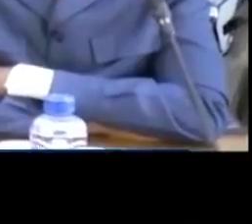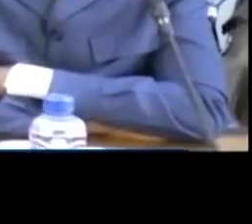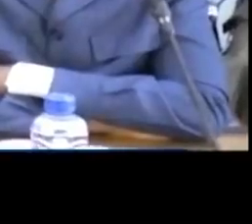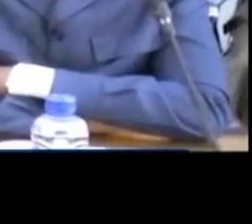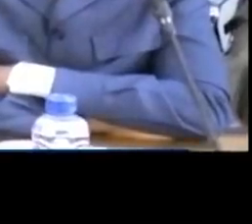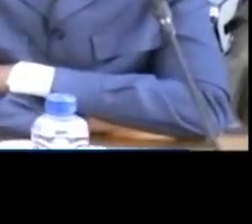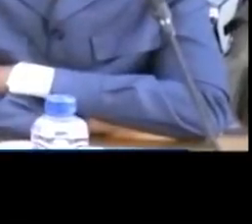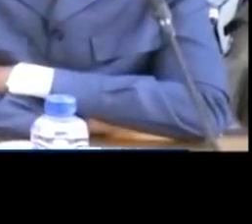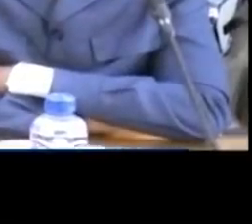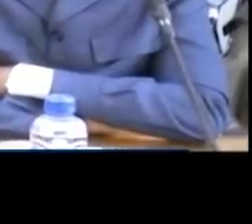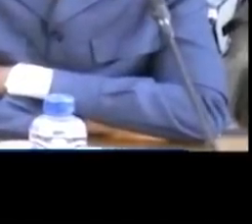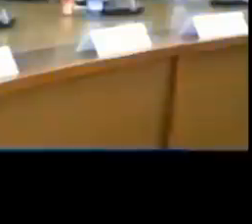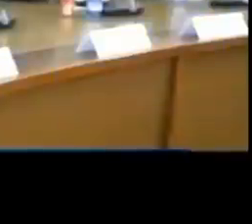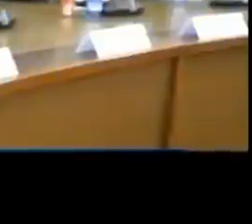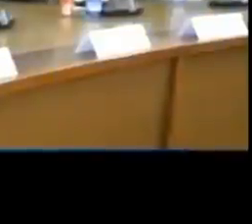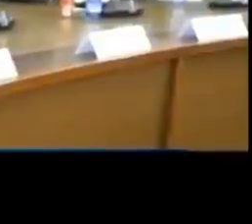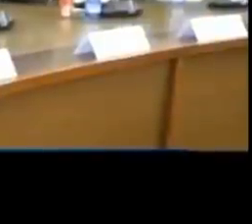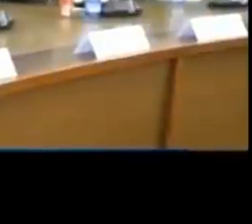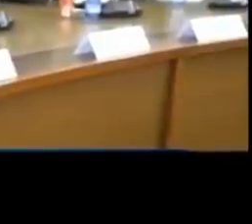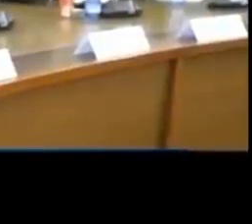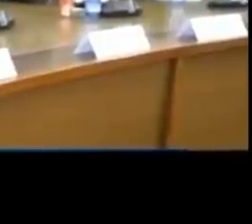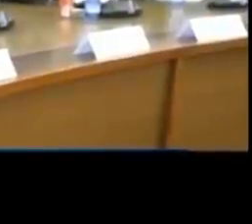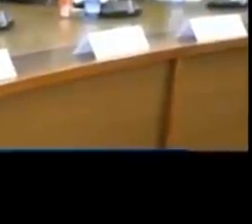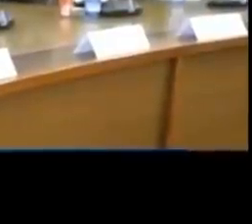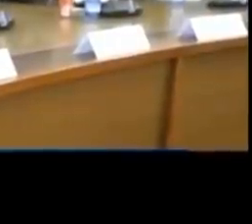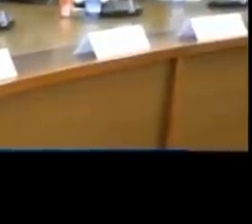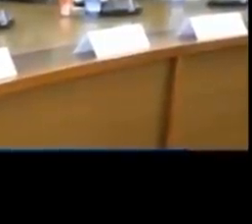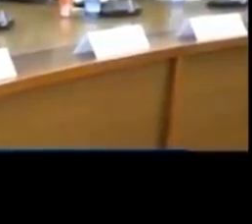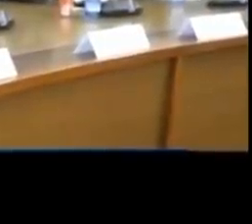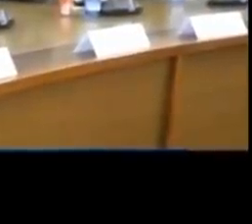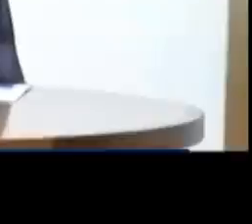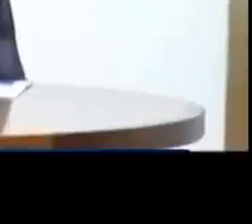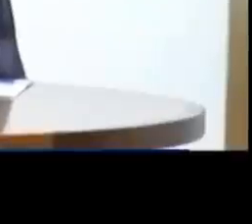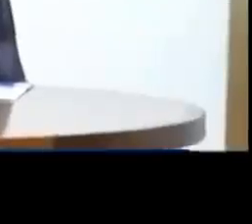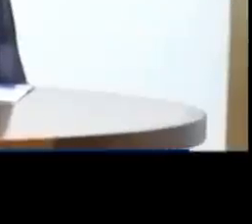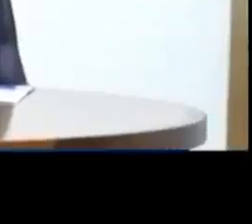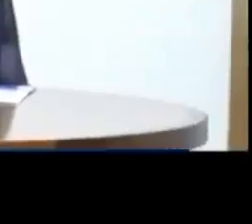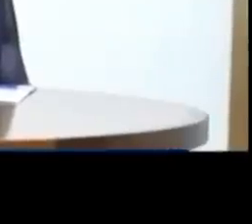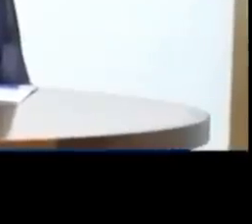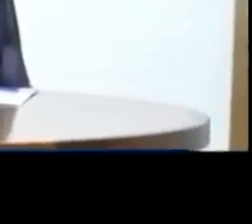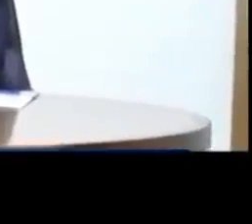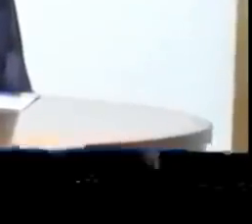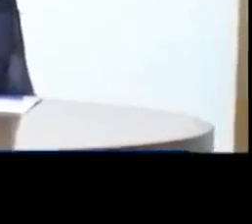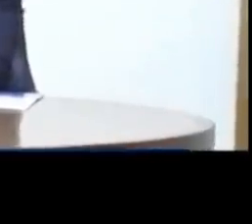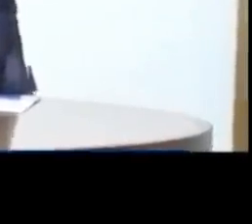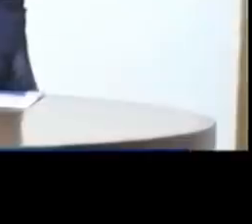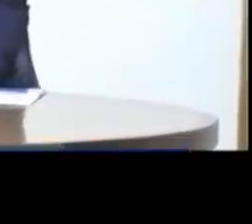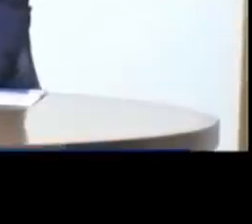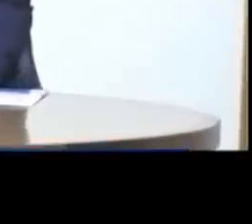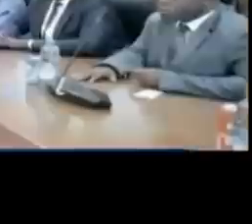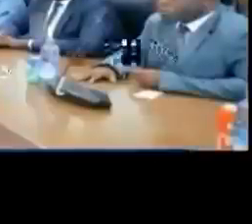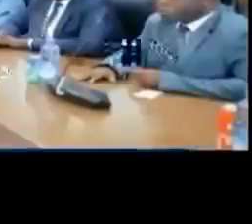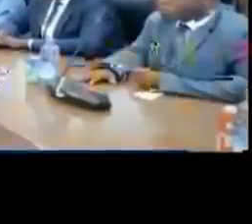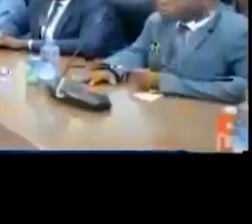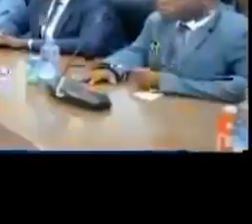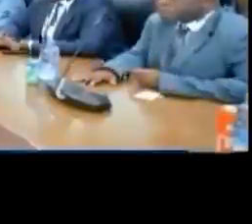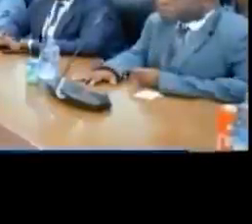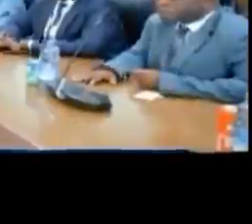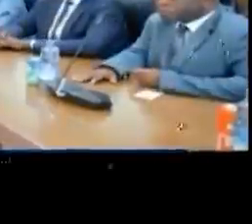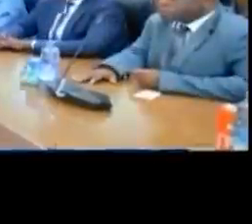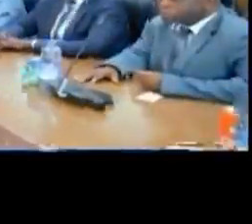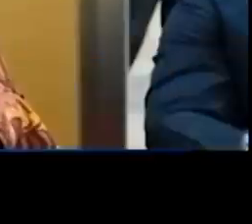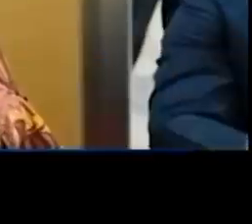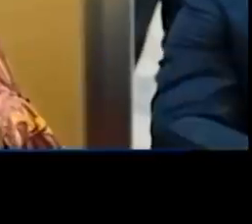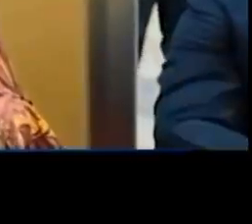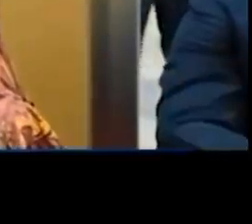jeudi 11 novembre 2021, le chef de l'exécutif national a voulu recueillir les préoccupations de ses élus pour trouver